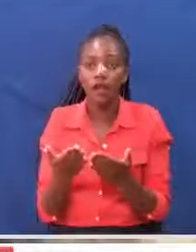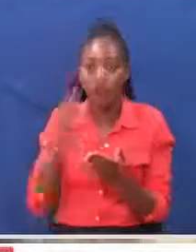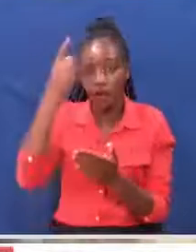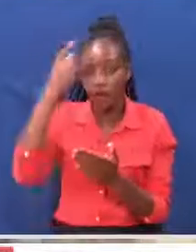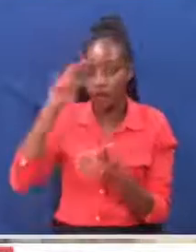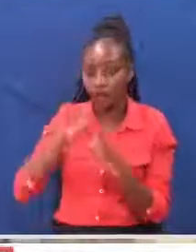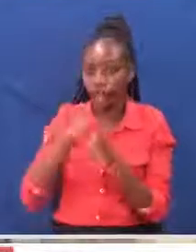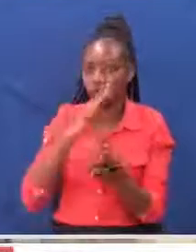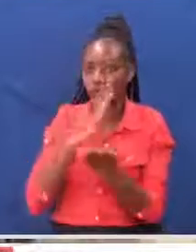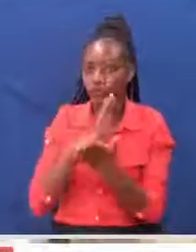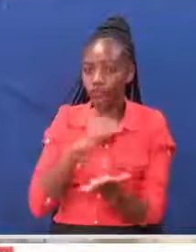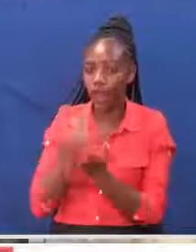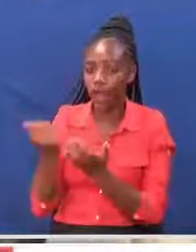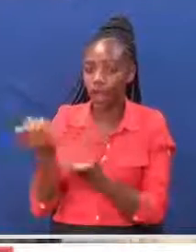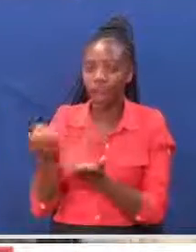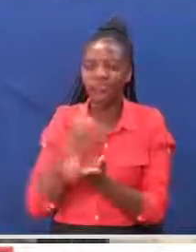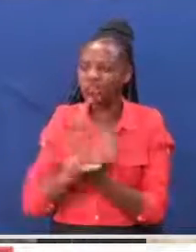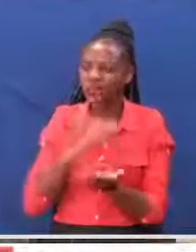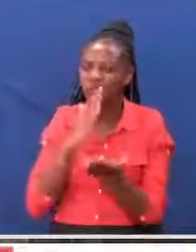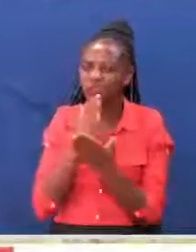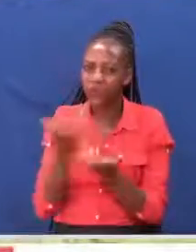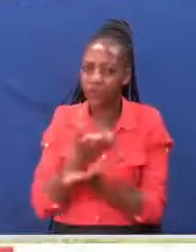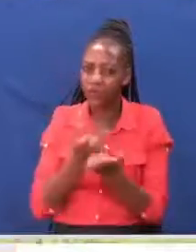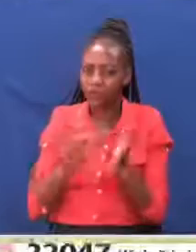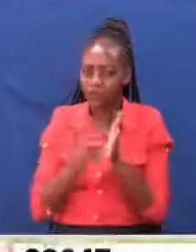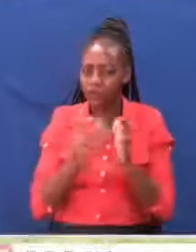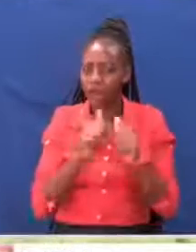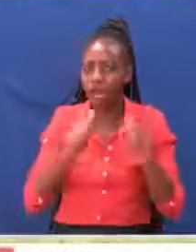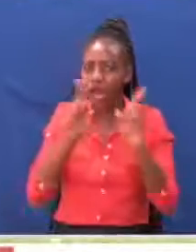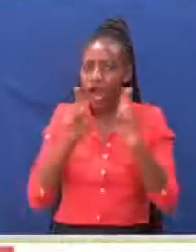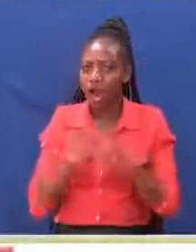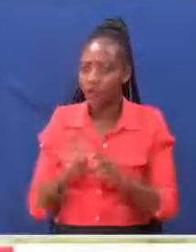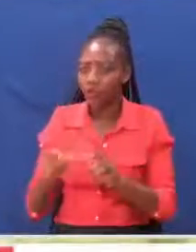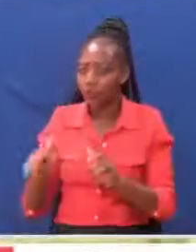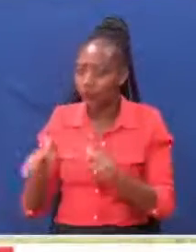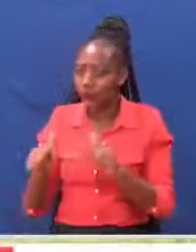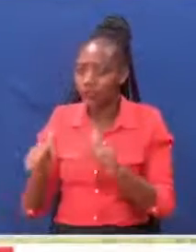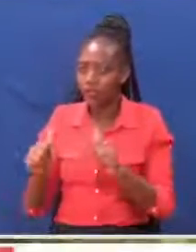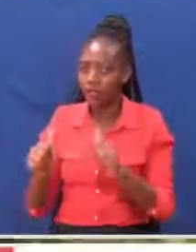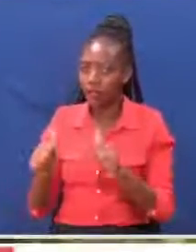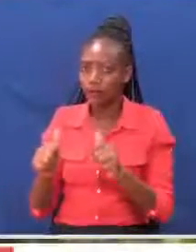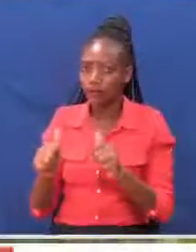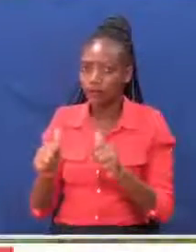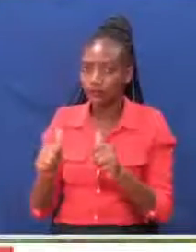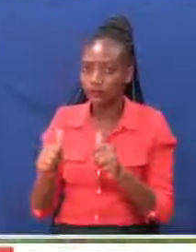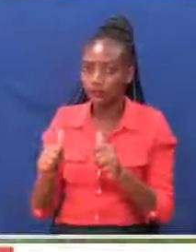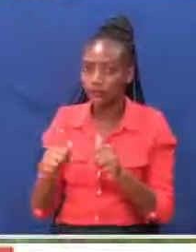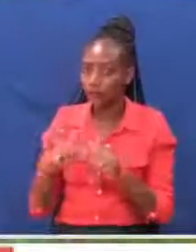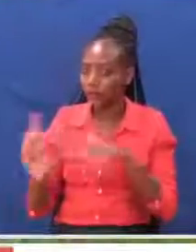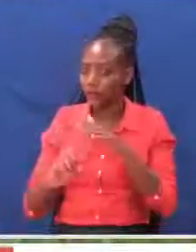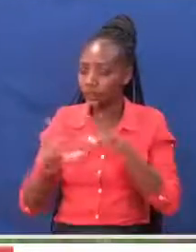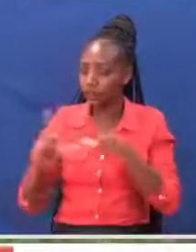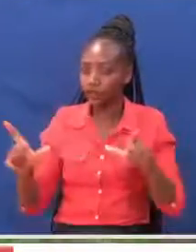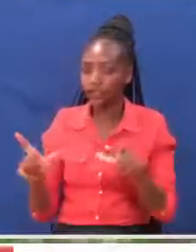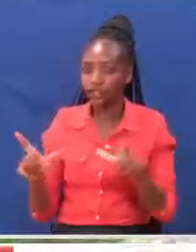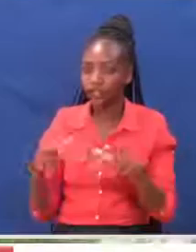kuweza kusaidia uchumi wa watu wetu wa Tuwan. Kwa upande wa afisa msimamizi wa mipango ya miji na wizara ya ardhi kwenye kaunti ya Trans